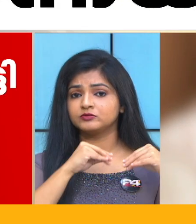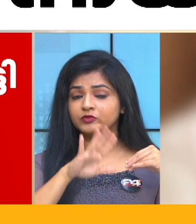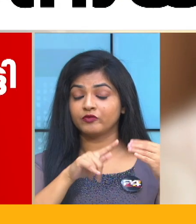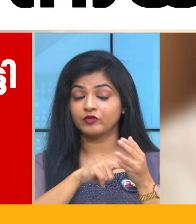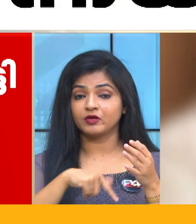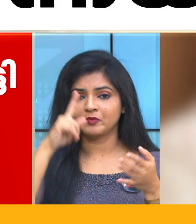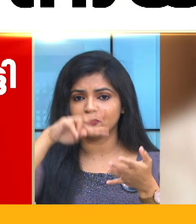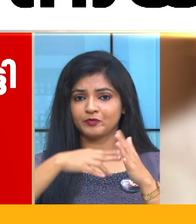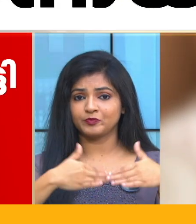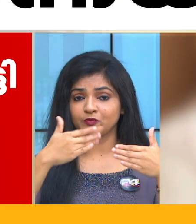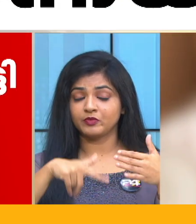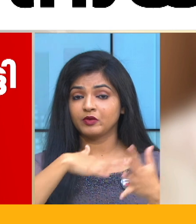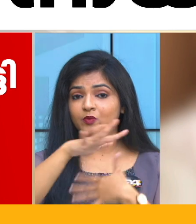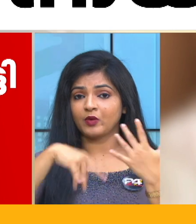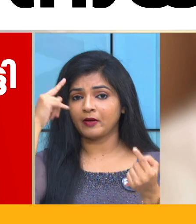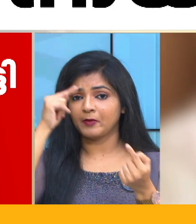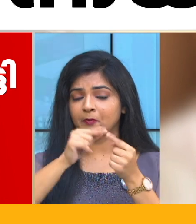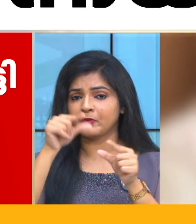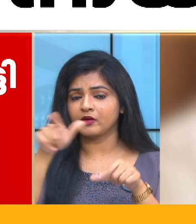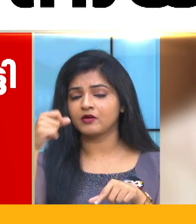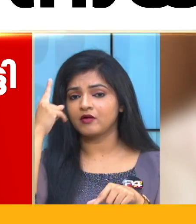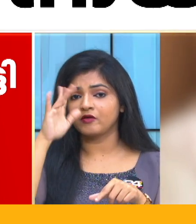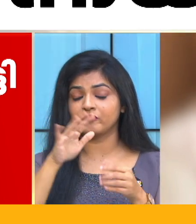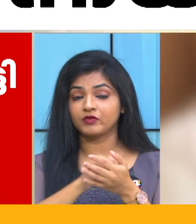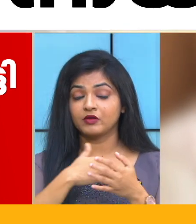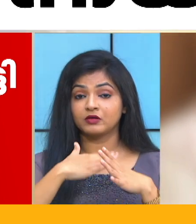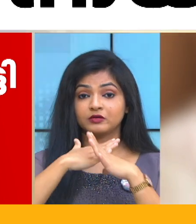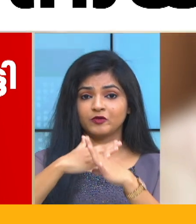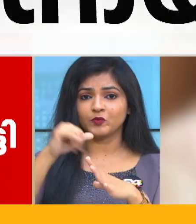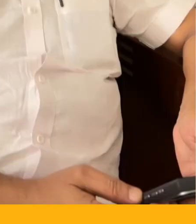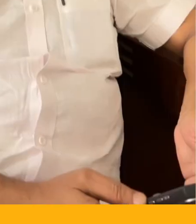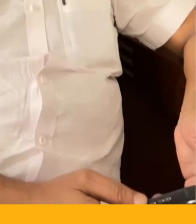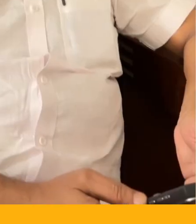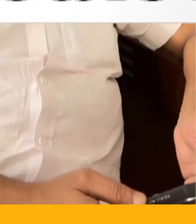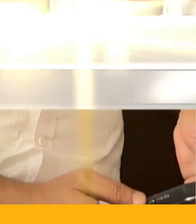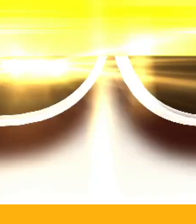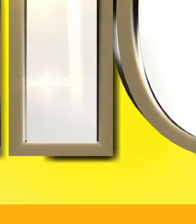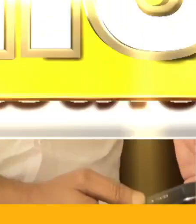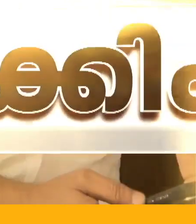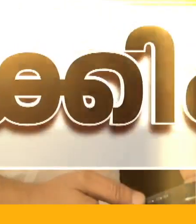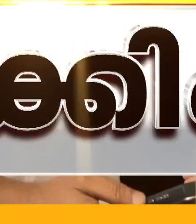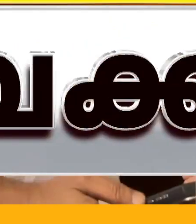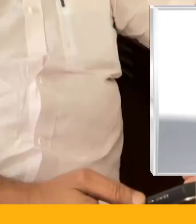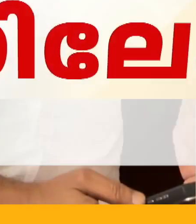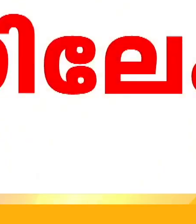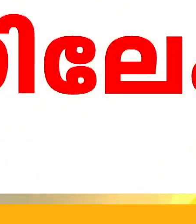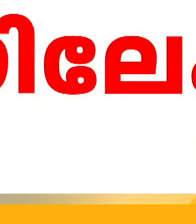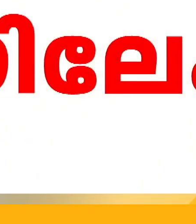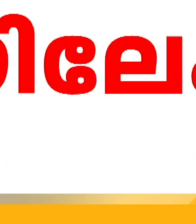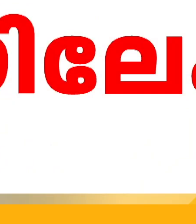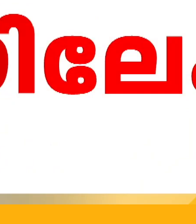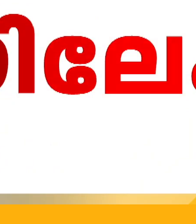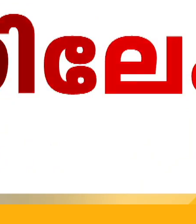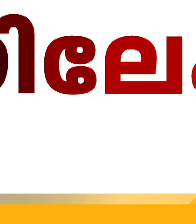ആഗ്രഹിക്കുന്നവർക്ക് മനസ്സിലായിട്ടുണ്ട്. അപ്പോൾ നേർക്കുനേരെ തോൽപ്പിക്കാൻ കഴിയാത്തതിന് വളഞ്ഞ വഴി ഉപയോഗിച്ചുകൊണ്ട് നാളത്തെ പരിപാടിയിലെ